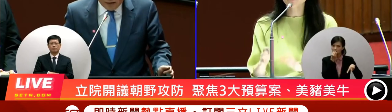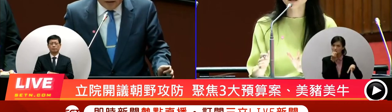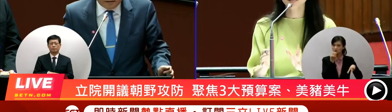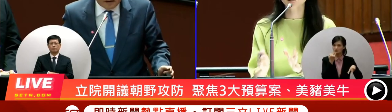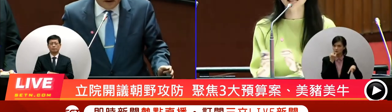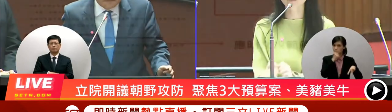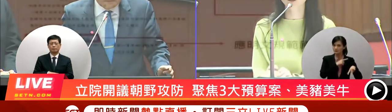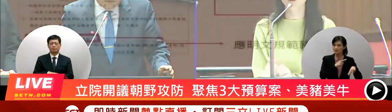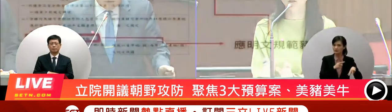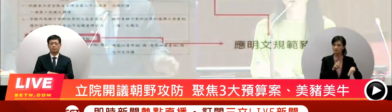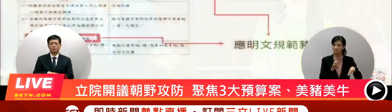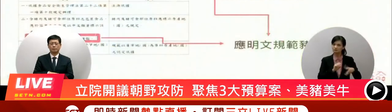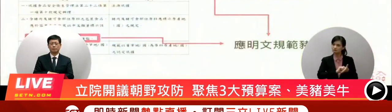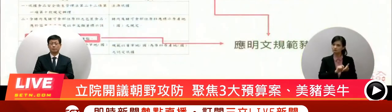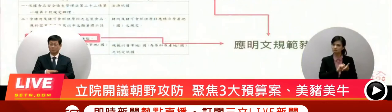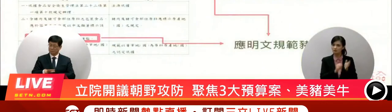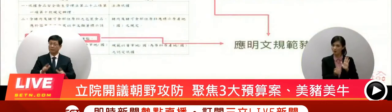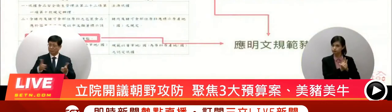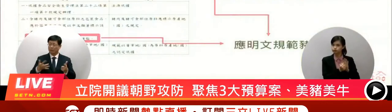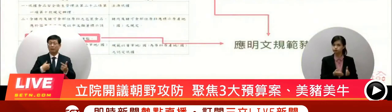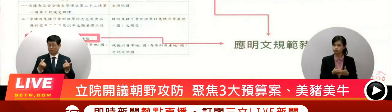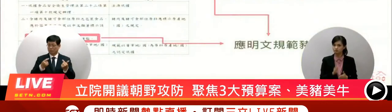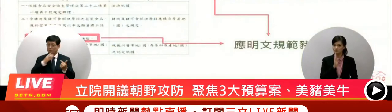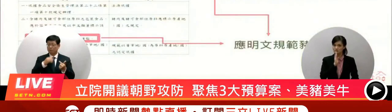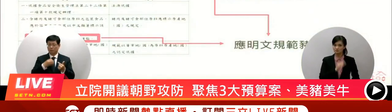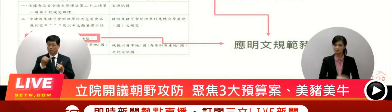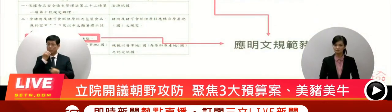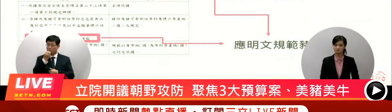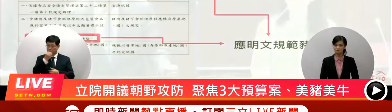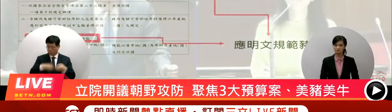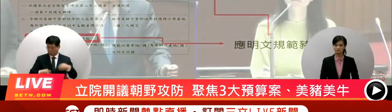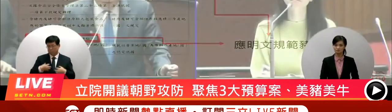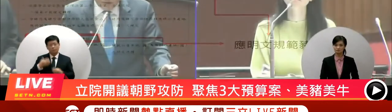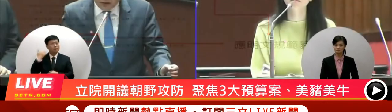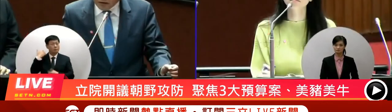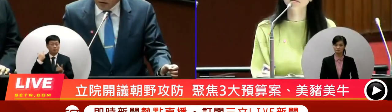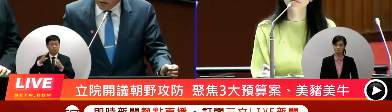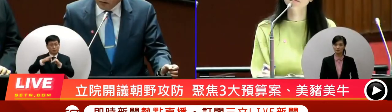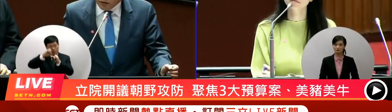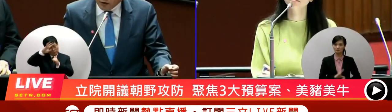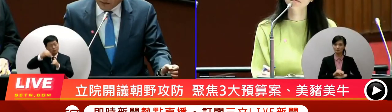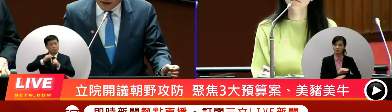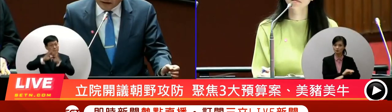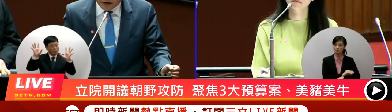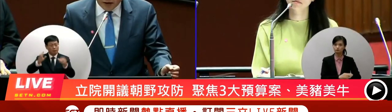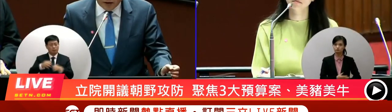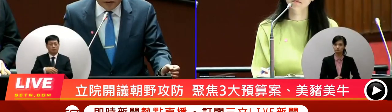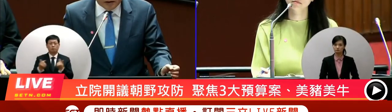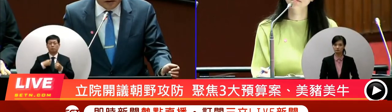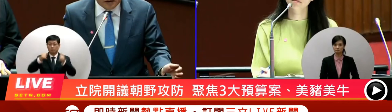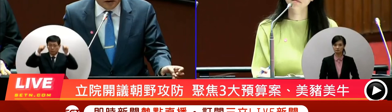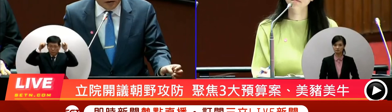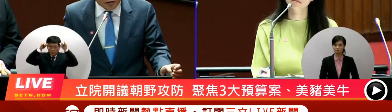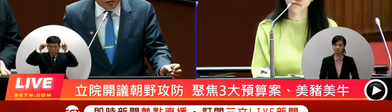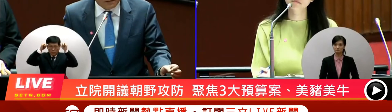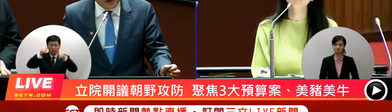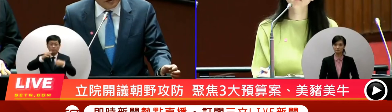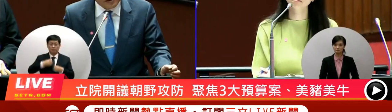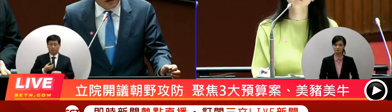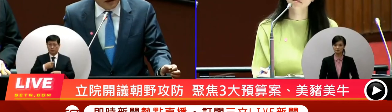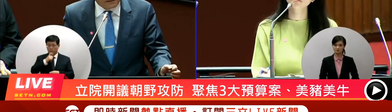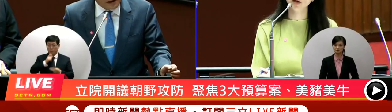因为目前只要求可食用， 我们大概是包含在可食用部位。像以前在国民党的时候公布，就把这个牛脂、牛乳